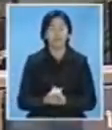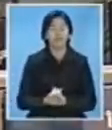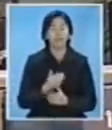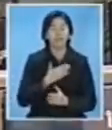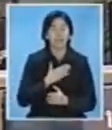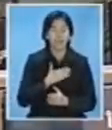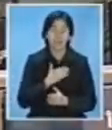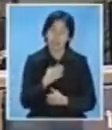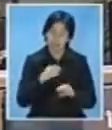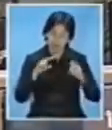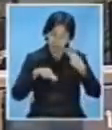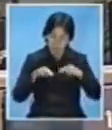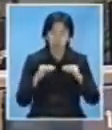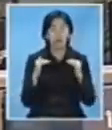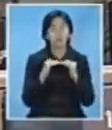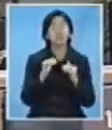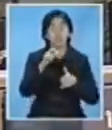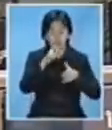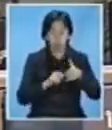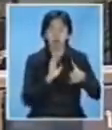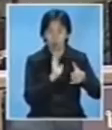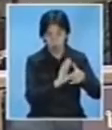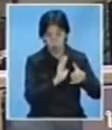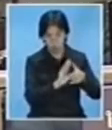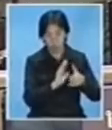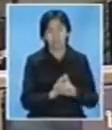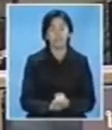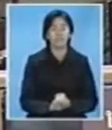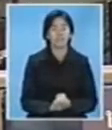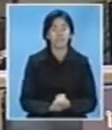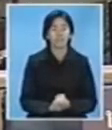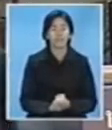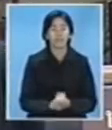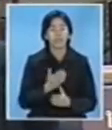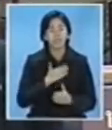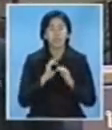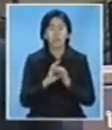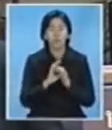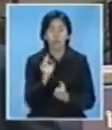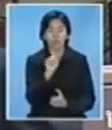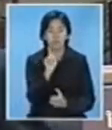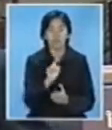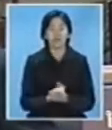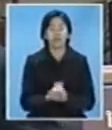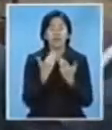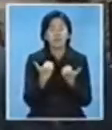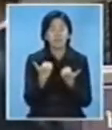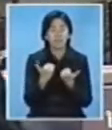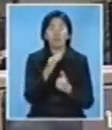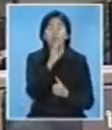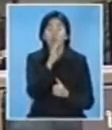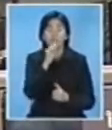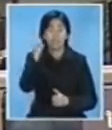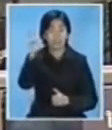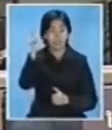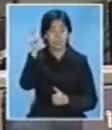ค่ะว่าเป็นสิทธิส่วนบุคคลของท่านแต่สิ่งที่น่ากังวลที่สุดก็คือการที่พันธุ์ตำรวจ